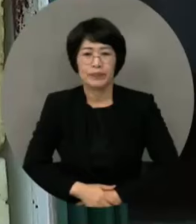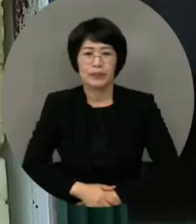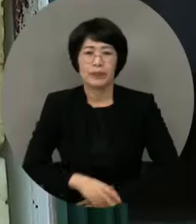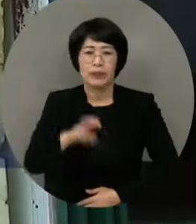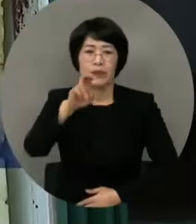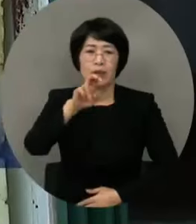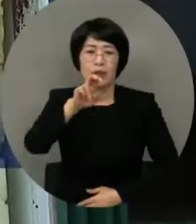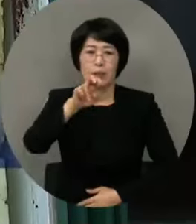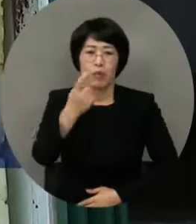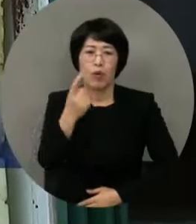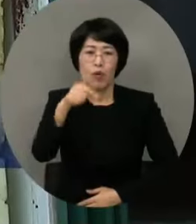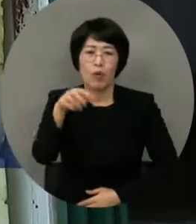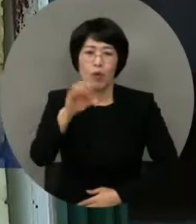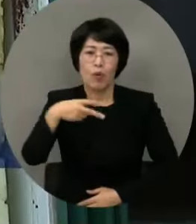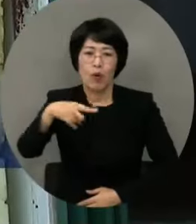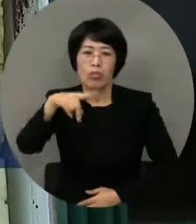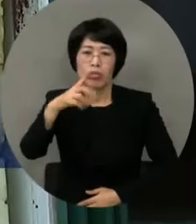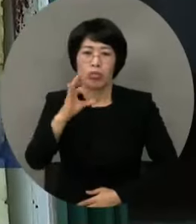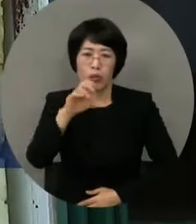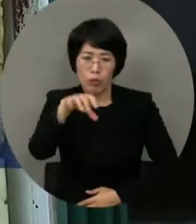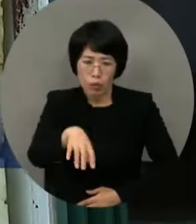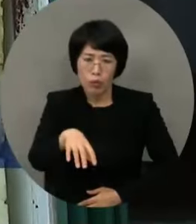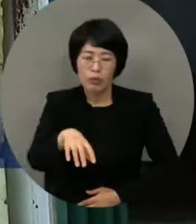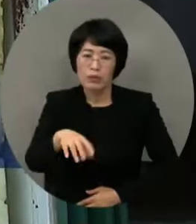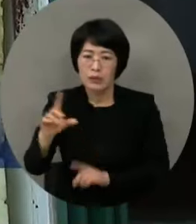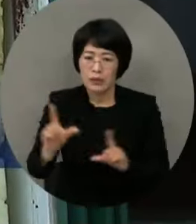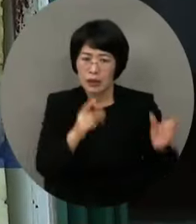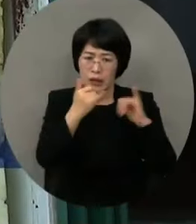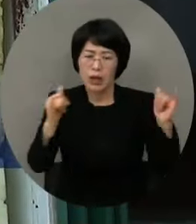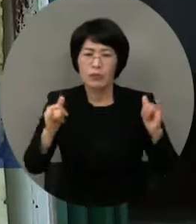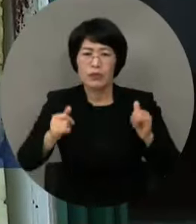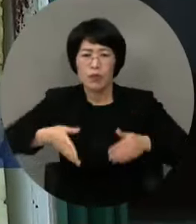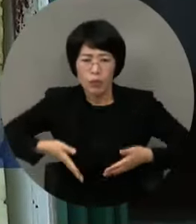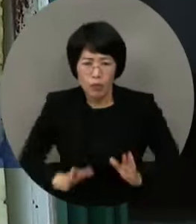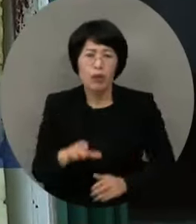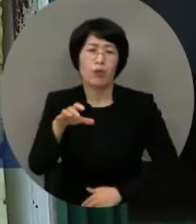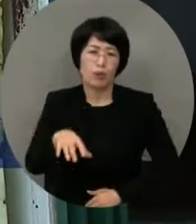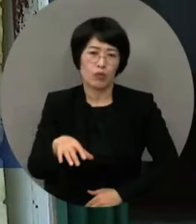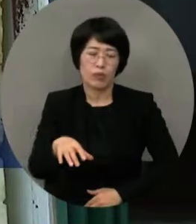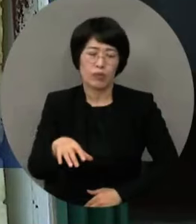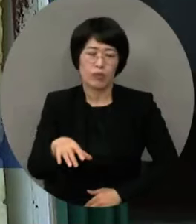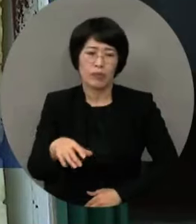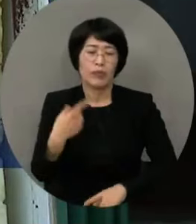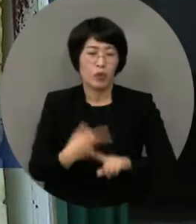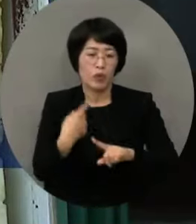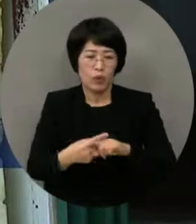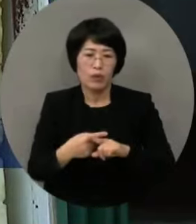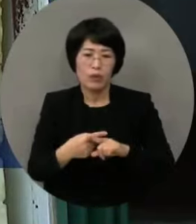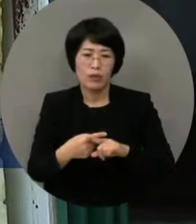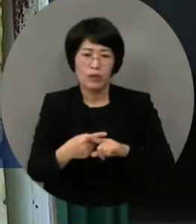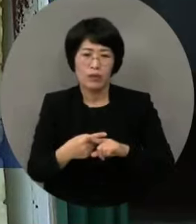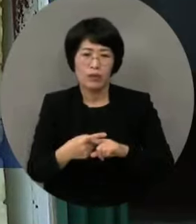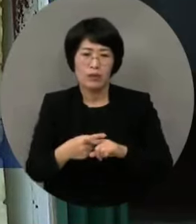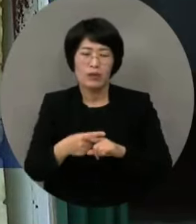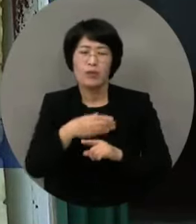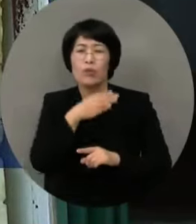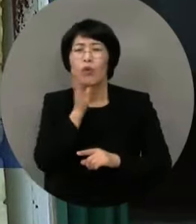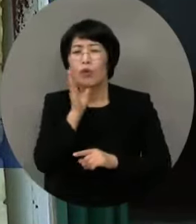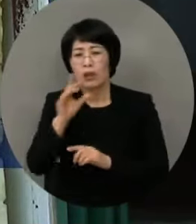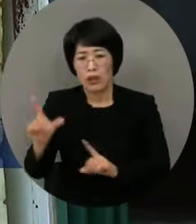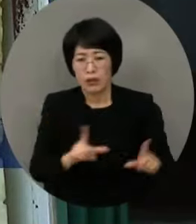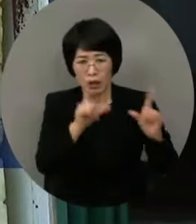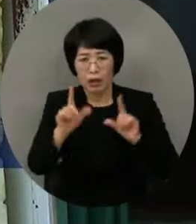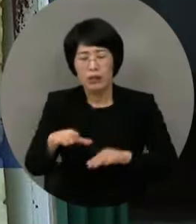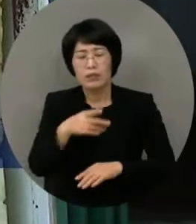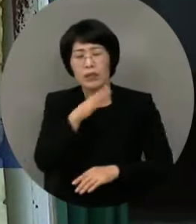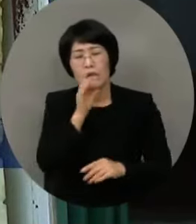이제 계신 분들은 이제 고향이라고 생각하신 어르신들이 이주로 이제 거주를 했어요. 이제 그분들이 이제 서서히 이제